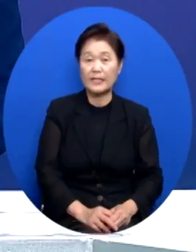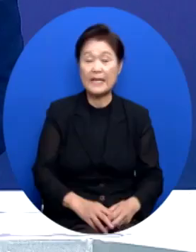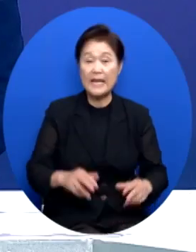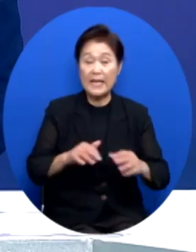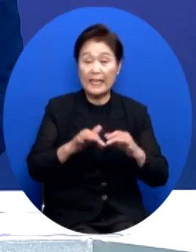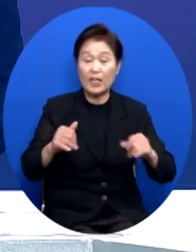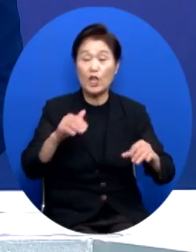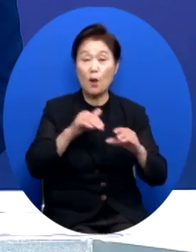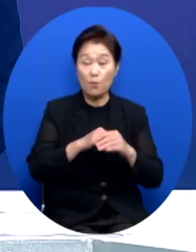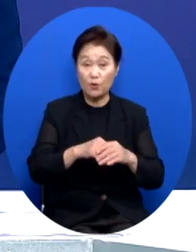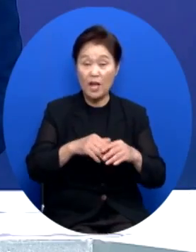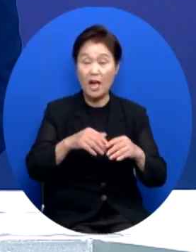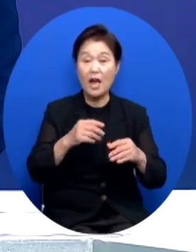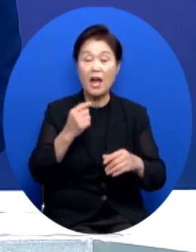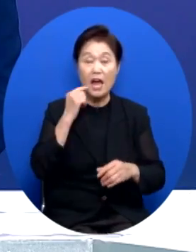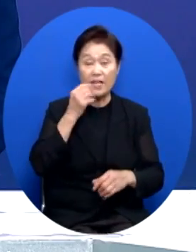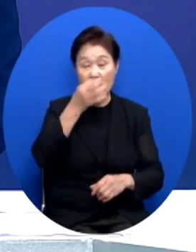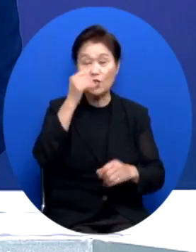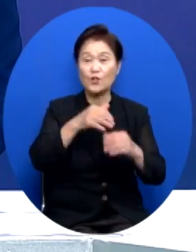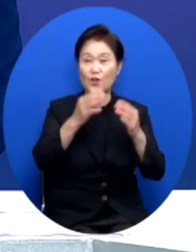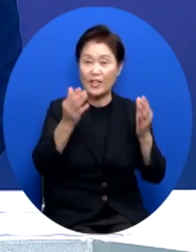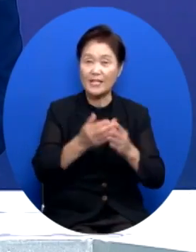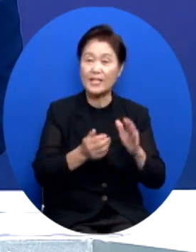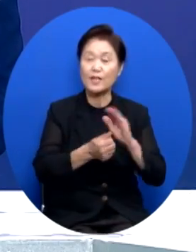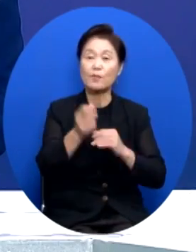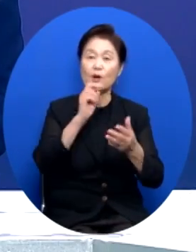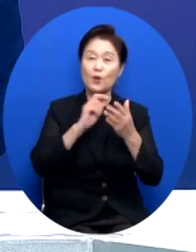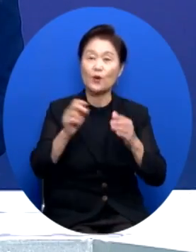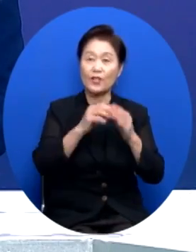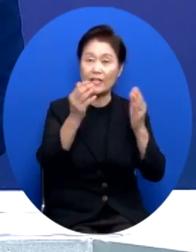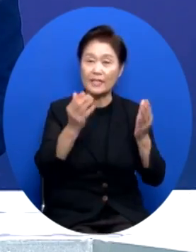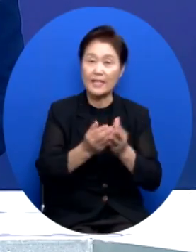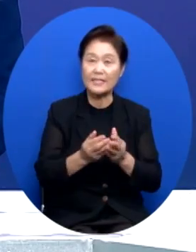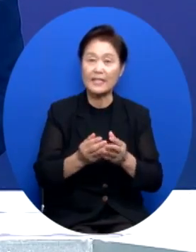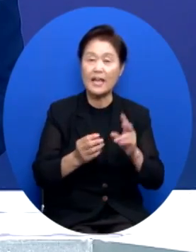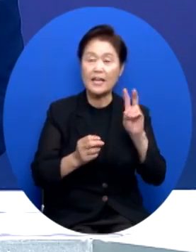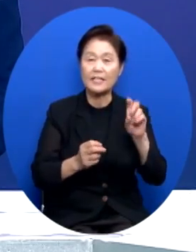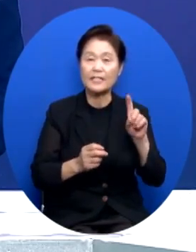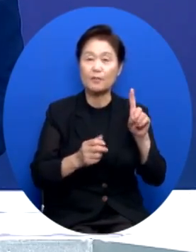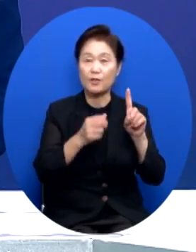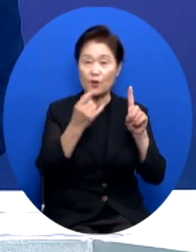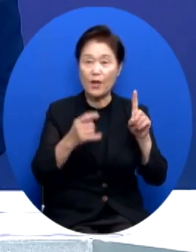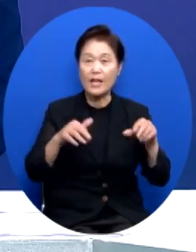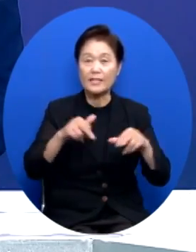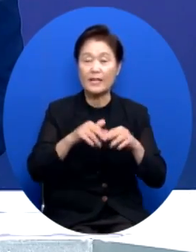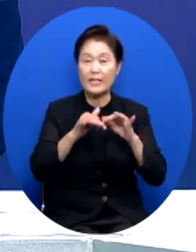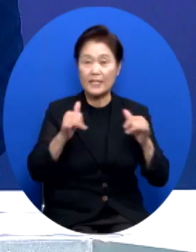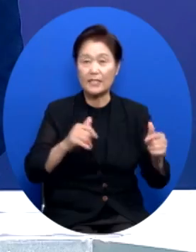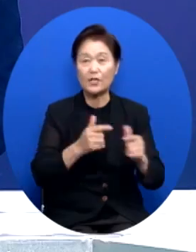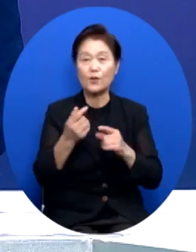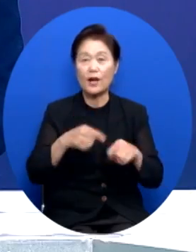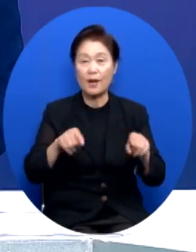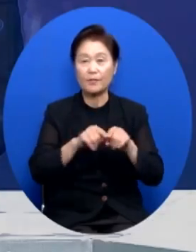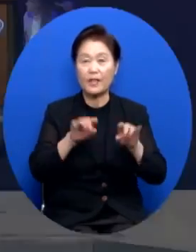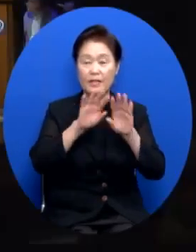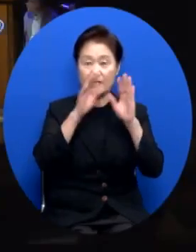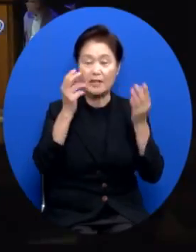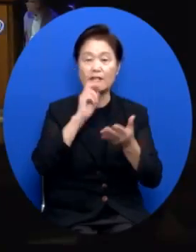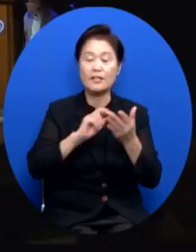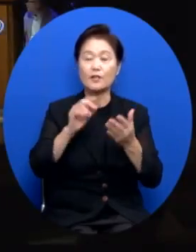장애인 문화예술단체 희망을 노래하는 사람들이 제21회 장애인과 함께하는 열린음악회를 개최했습니다.